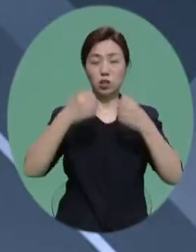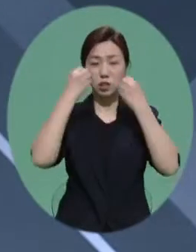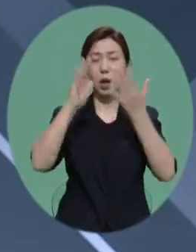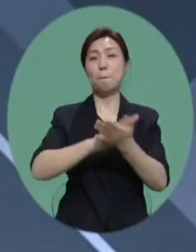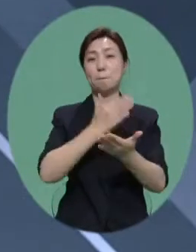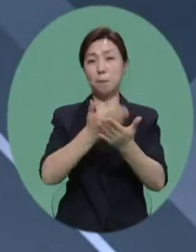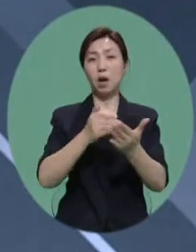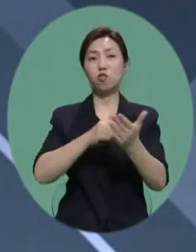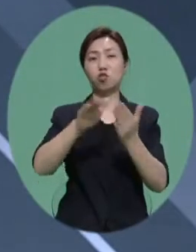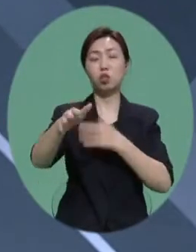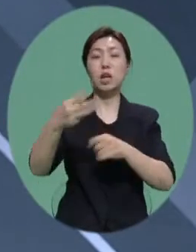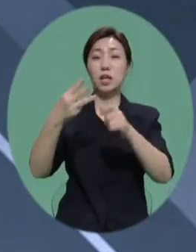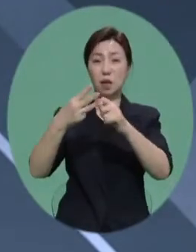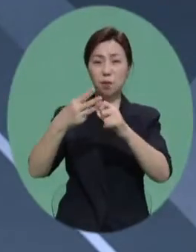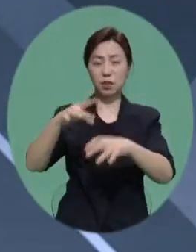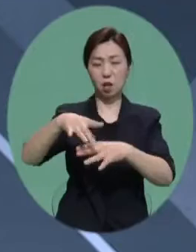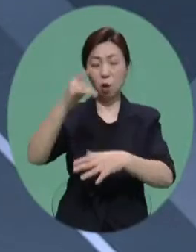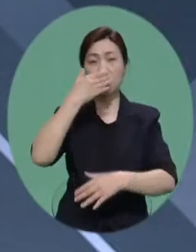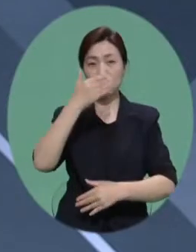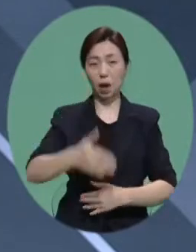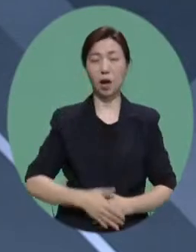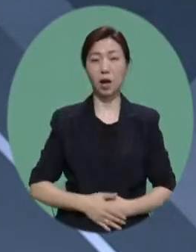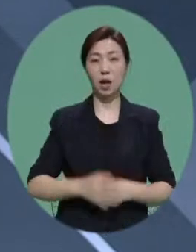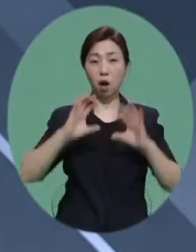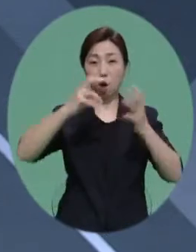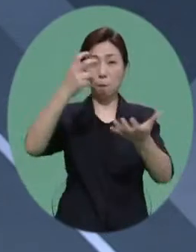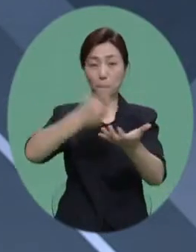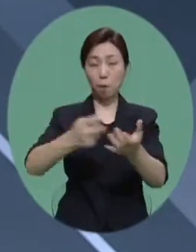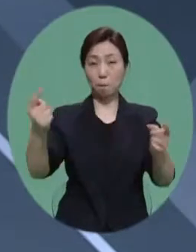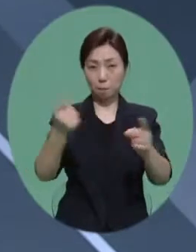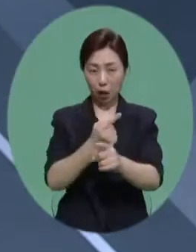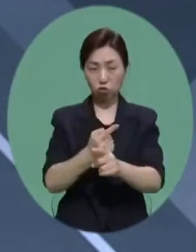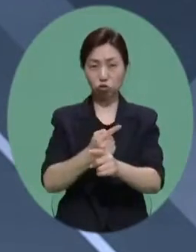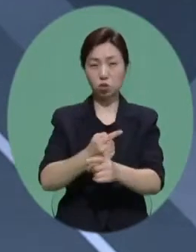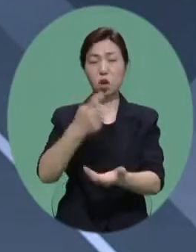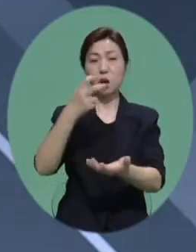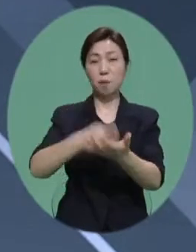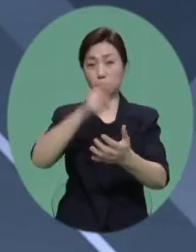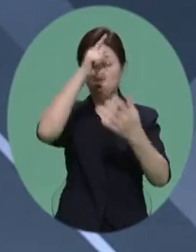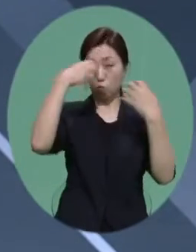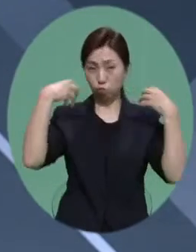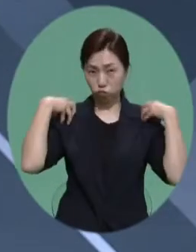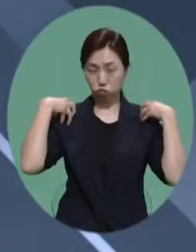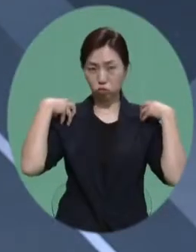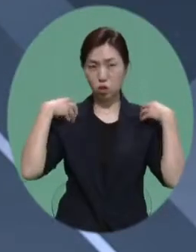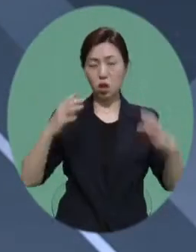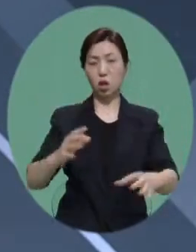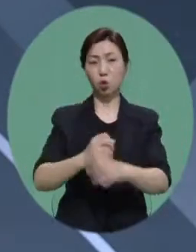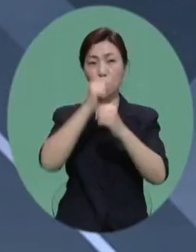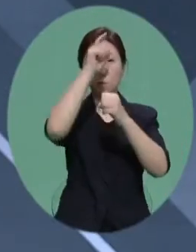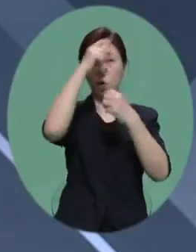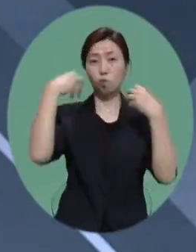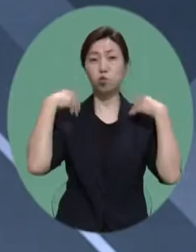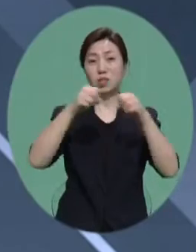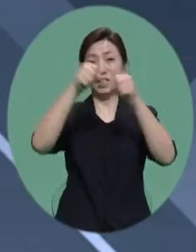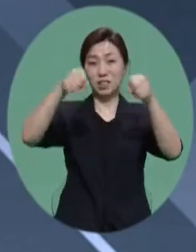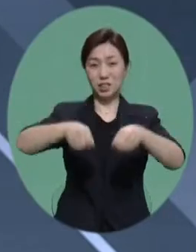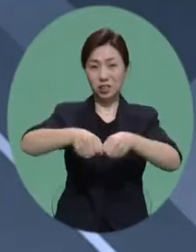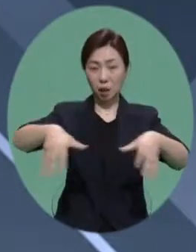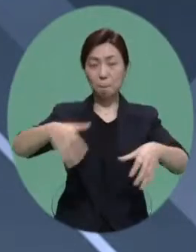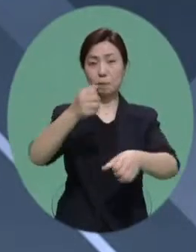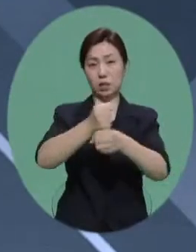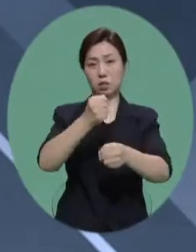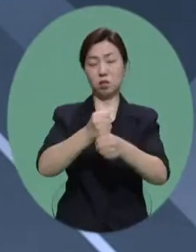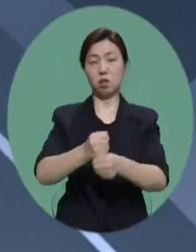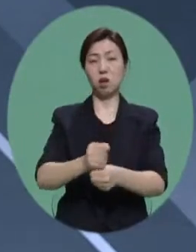만들어야 합니다 깨 응가 입법을 통해서 통합 정부가 가능한 시스템 도 만들어서 모든 정치 세력들이 여기